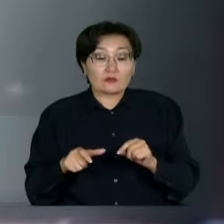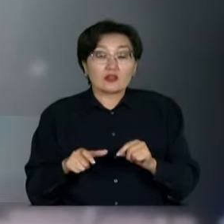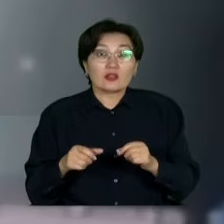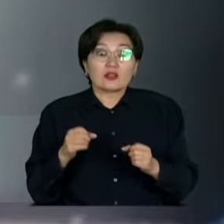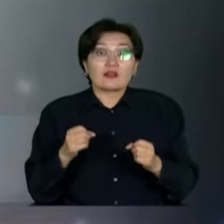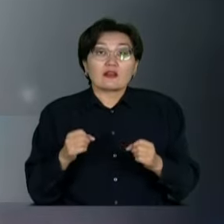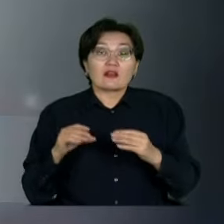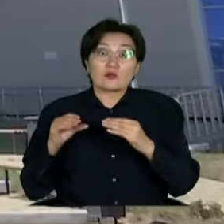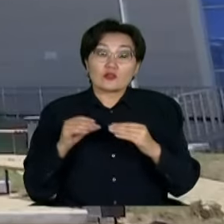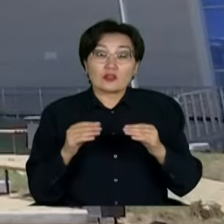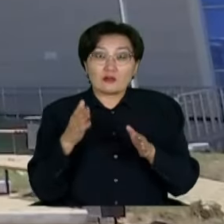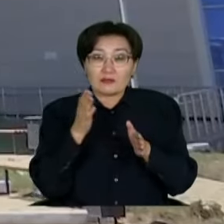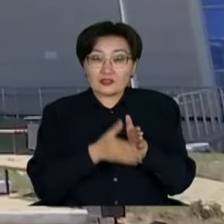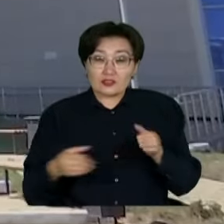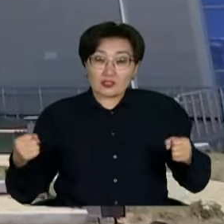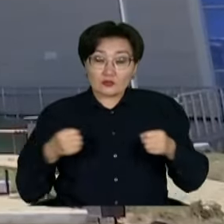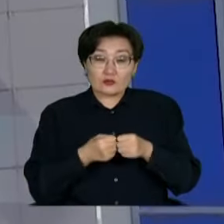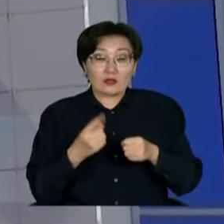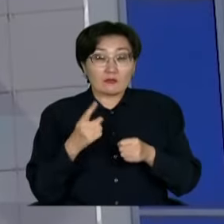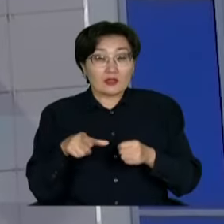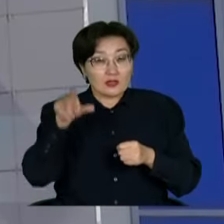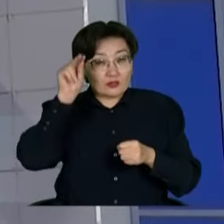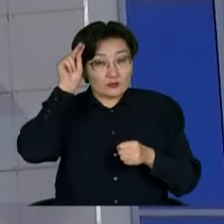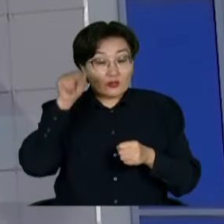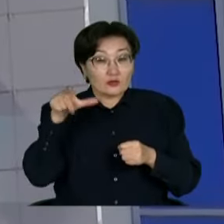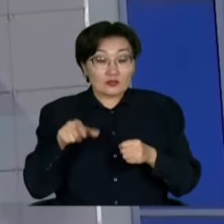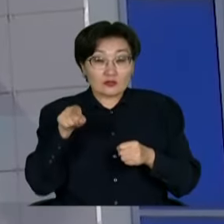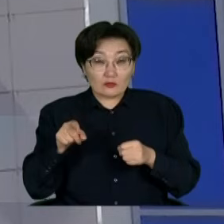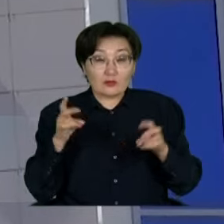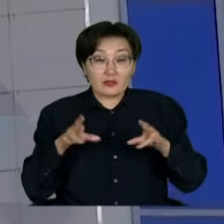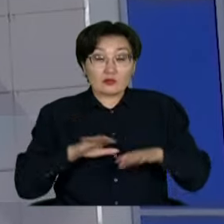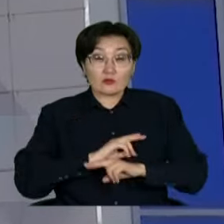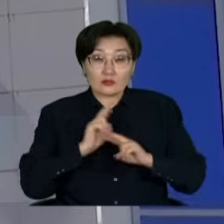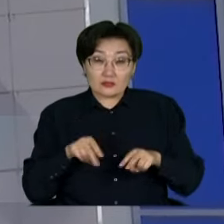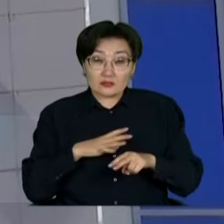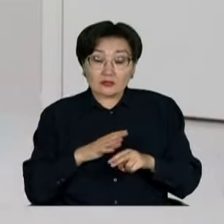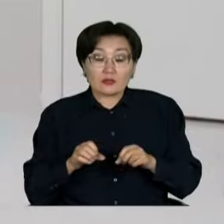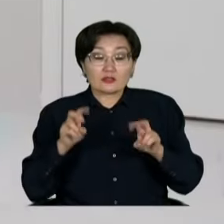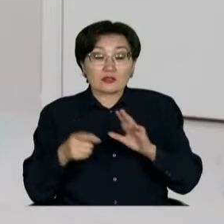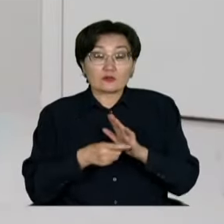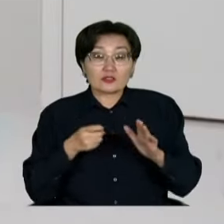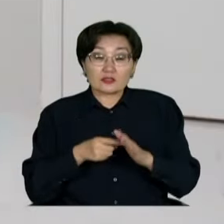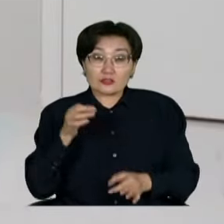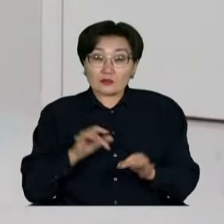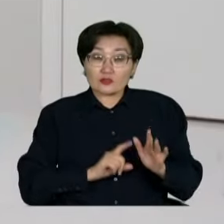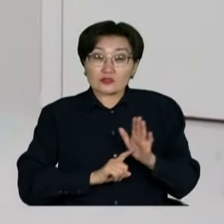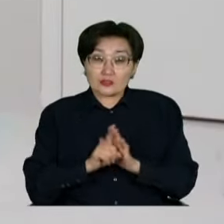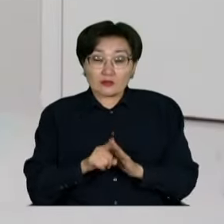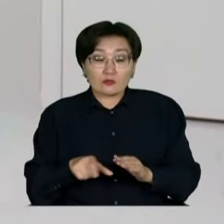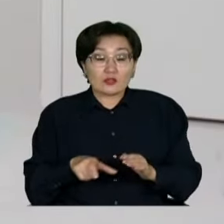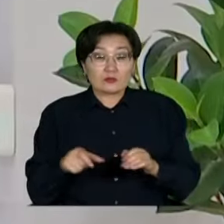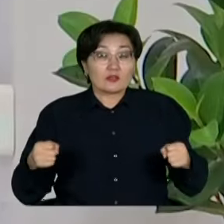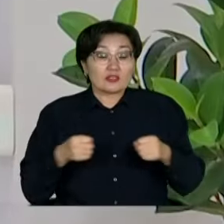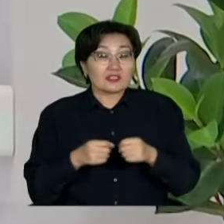көліктің бүйіріне соғылған. Оның біреуі сол жерде көз жұмған, дейді куәгерлер. Полиция арнайы сараптама тағайындап, қылмыстық іс қозғады. Жол апатына